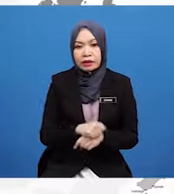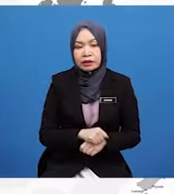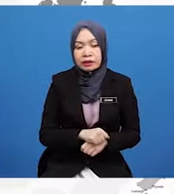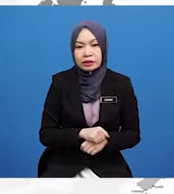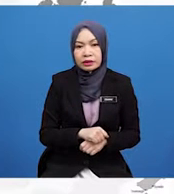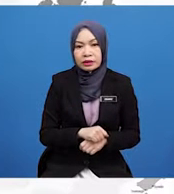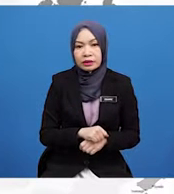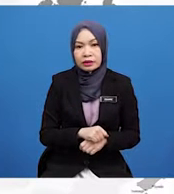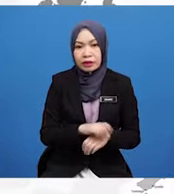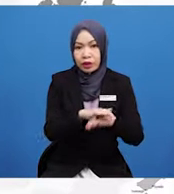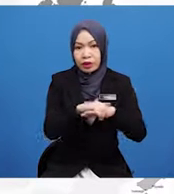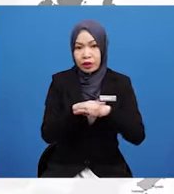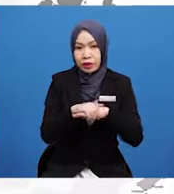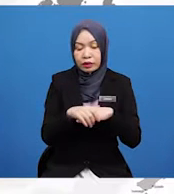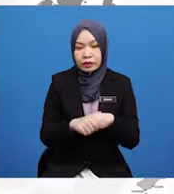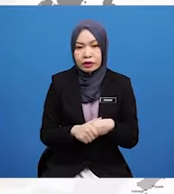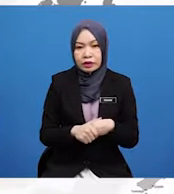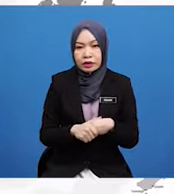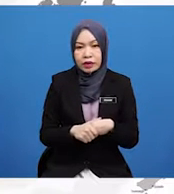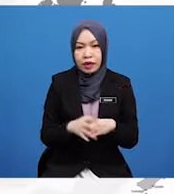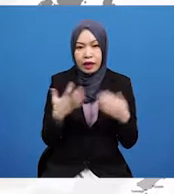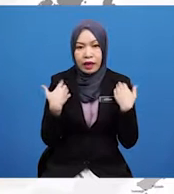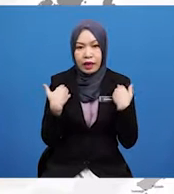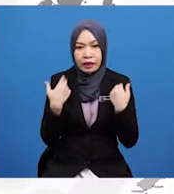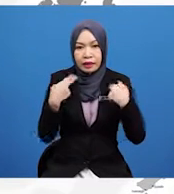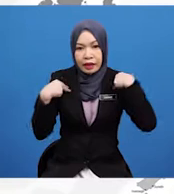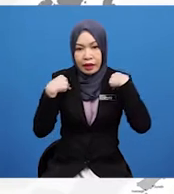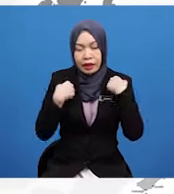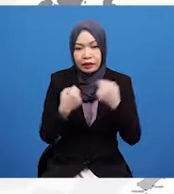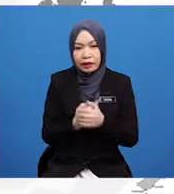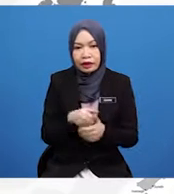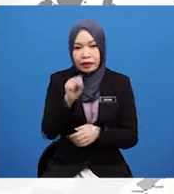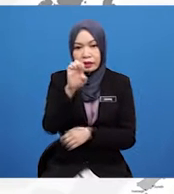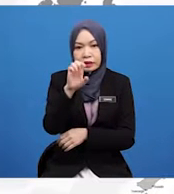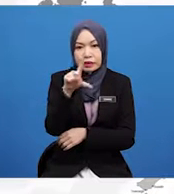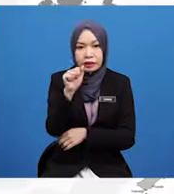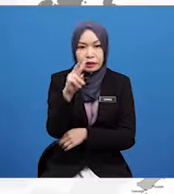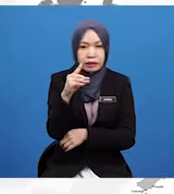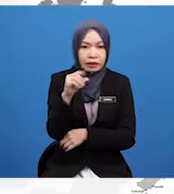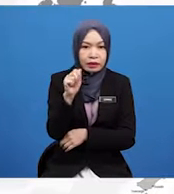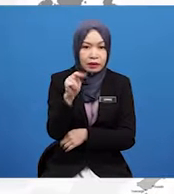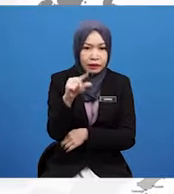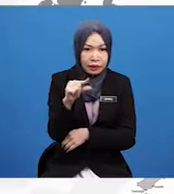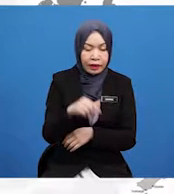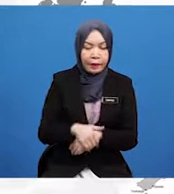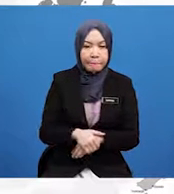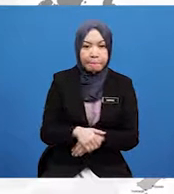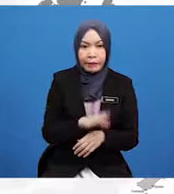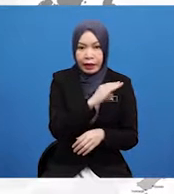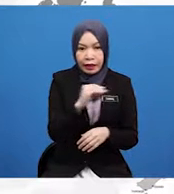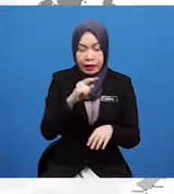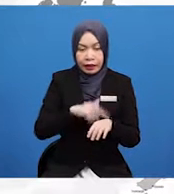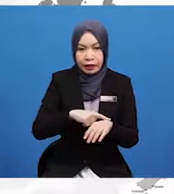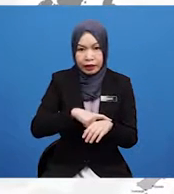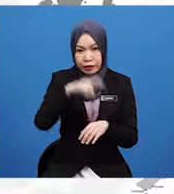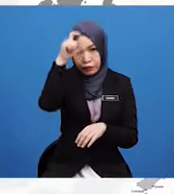seterusnya lokasi di gobekli tepe Turki berusia 12000 tahu sebelum masehi